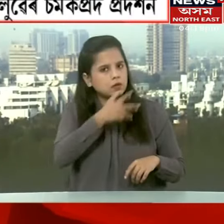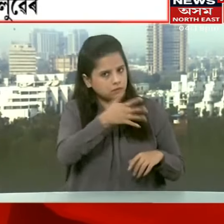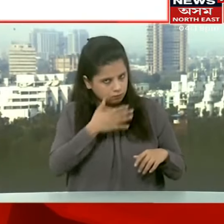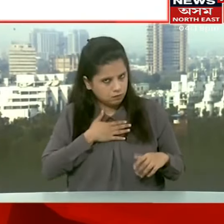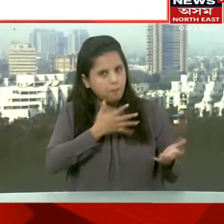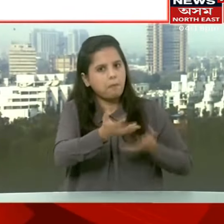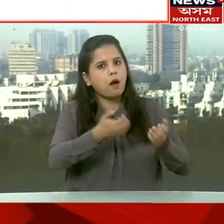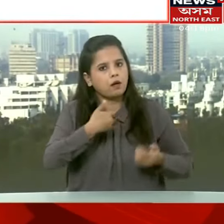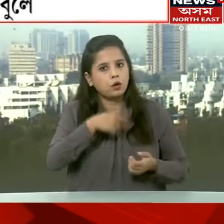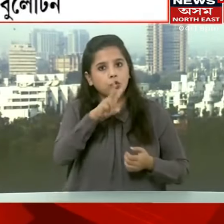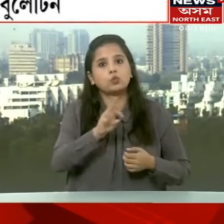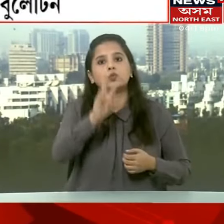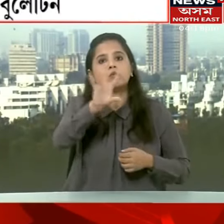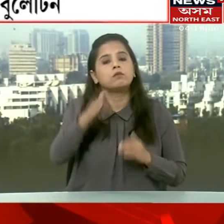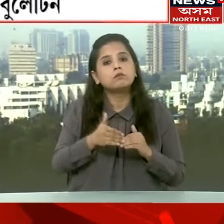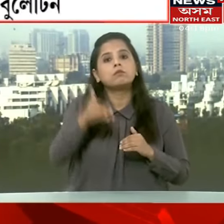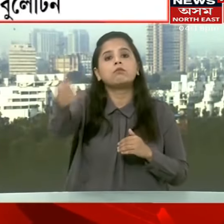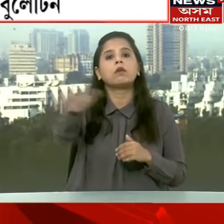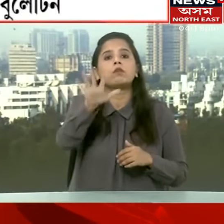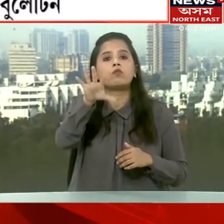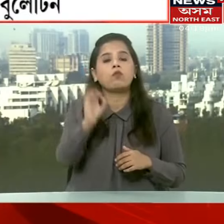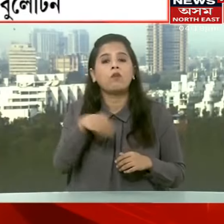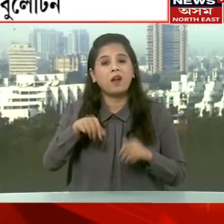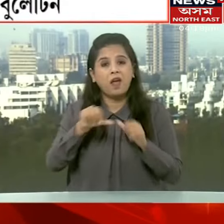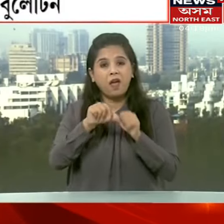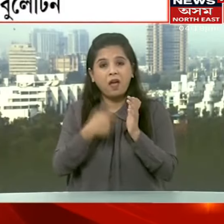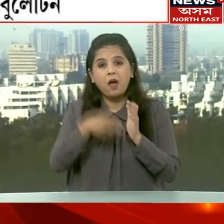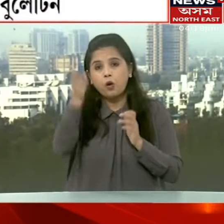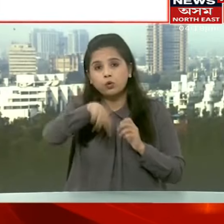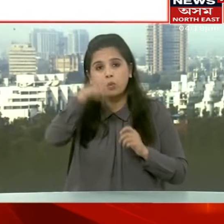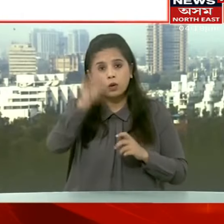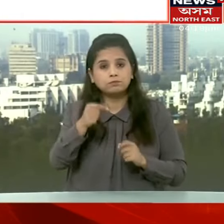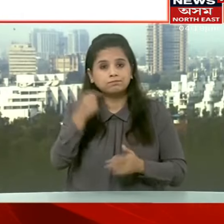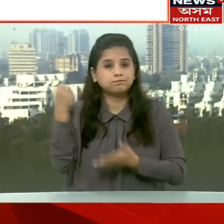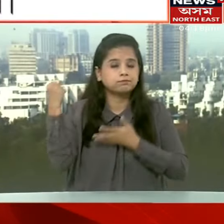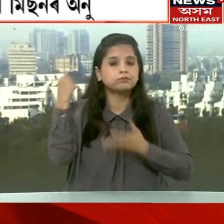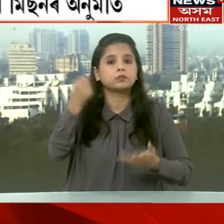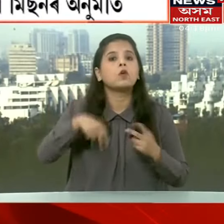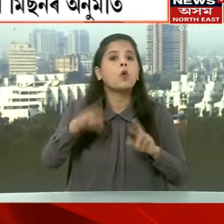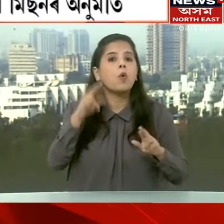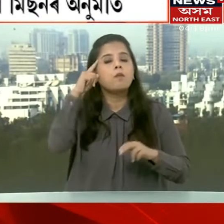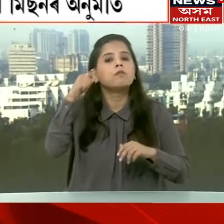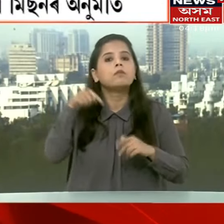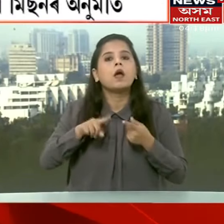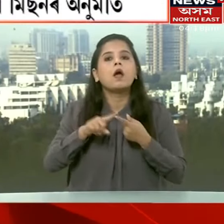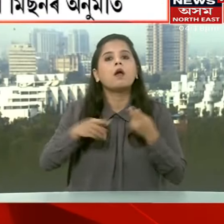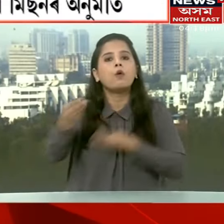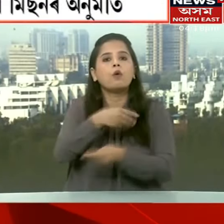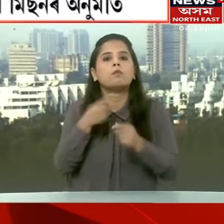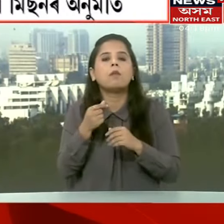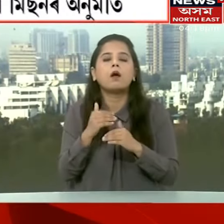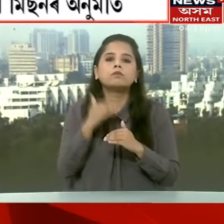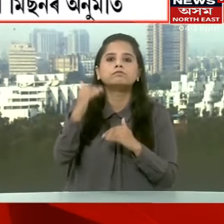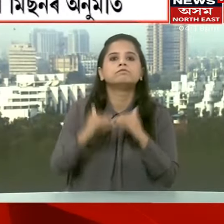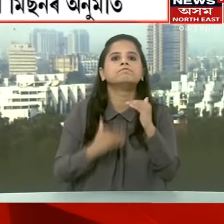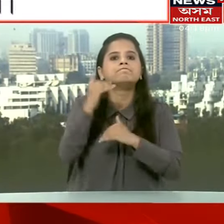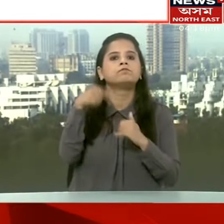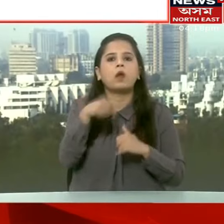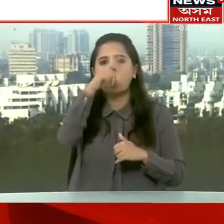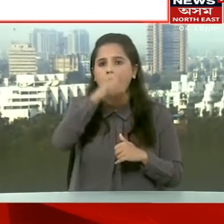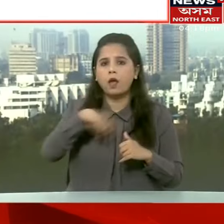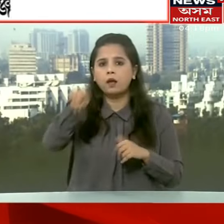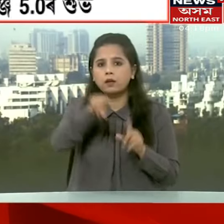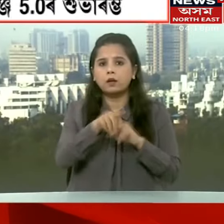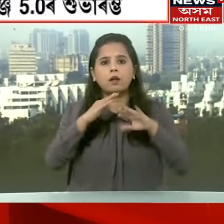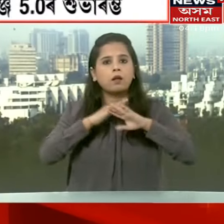ये 2025 तक 50 खरब डॉलर की अर्थव्यवस्था प्राप्त करने के लक्ष्य में भारतीय रक्षा क्षेत्र को महत्वपूर्ण